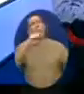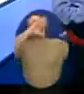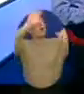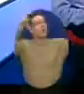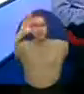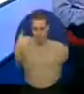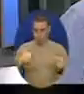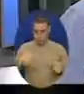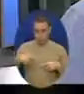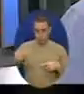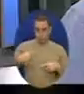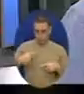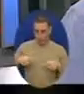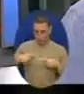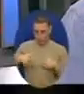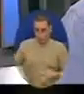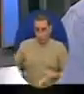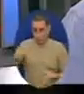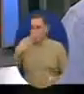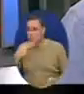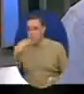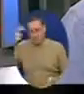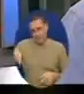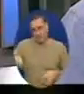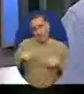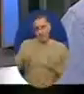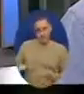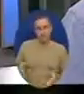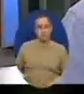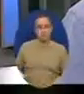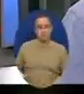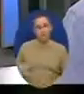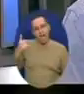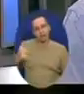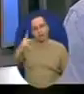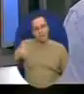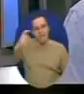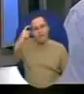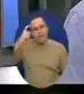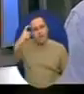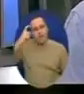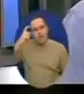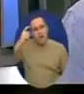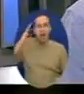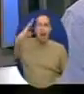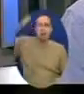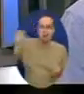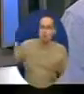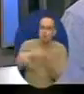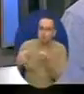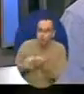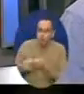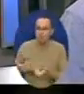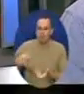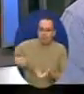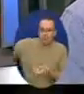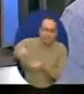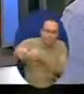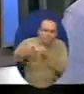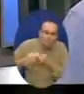זה המציאות שלנו בארץ הזאת וזה לא ישתנה. עכשיו צריך להתחיל לדאוג לעתיד משותף. צריך לדאוג שהאזור